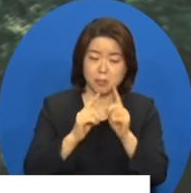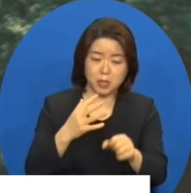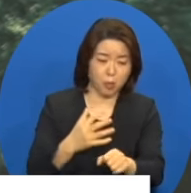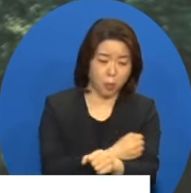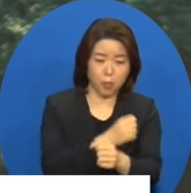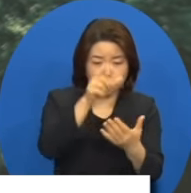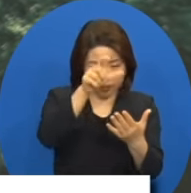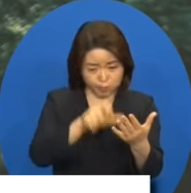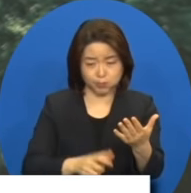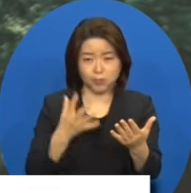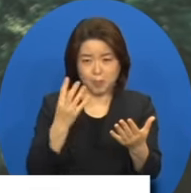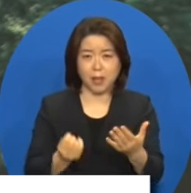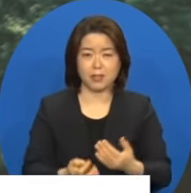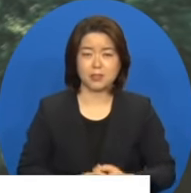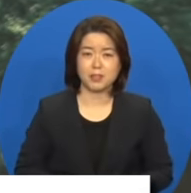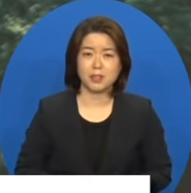많습니다.